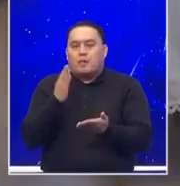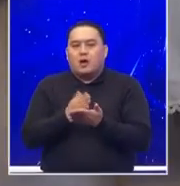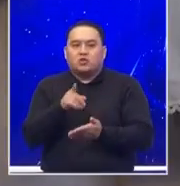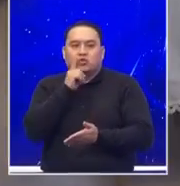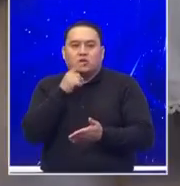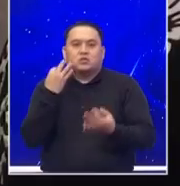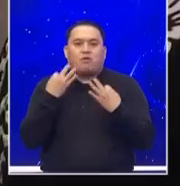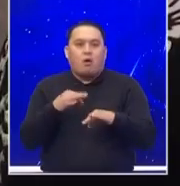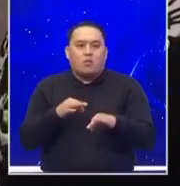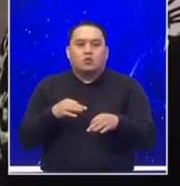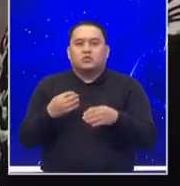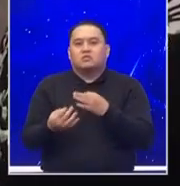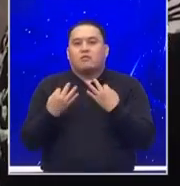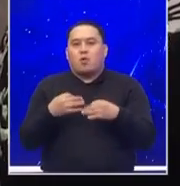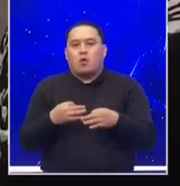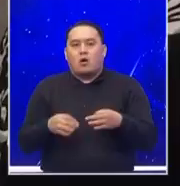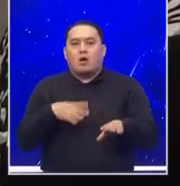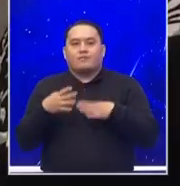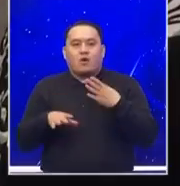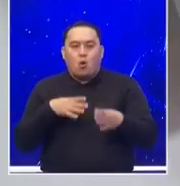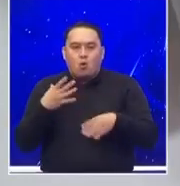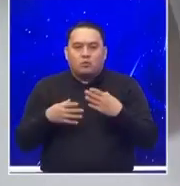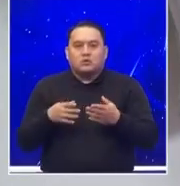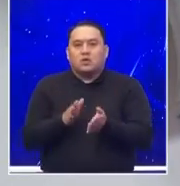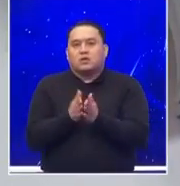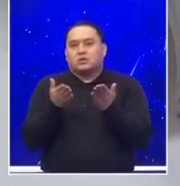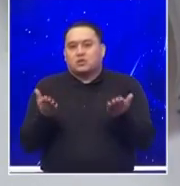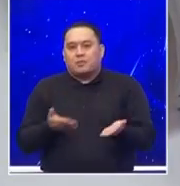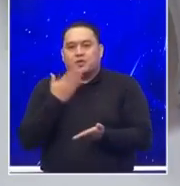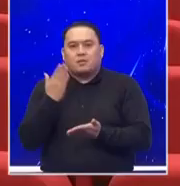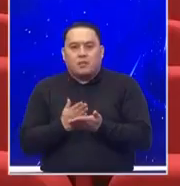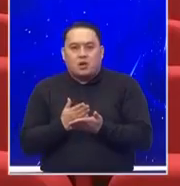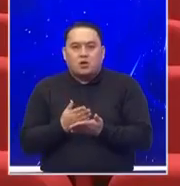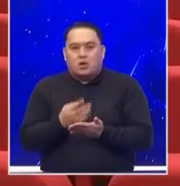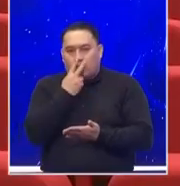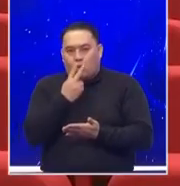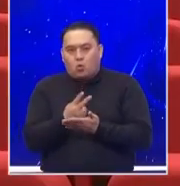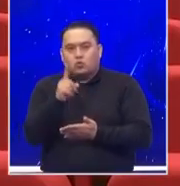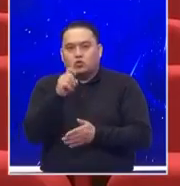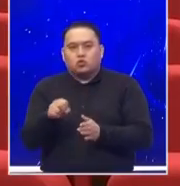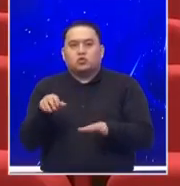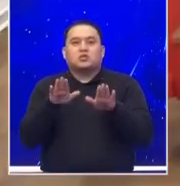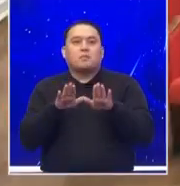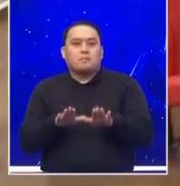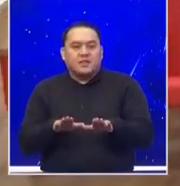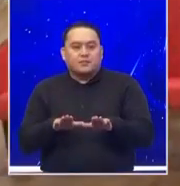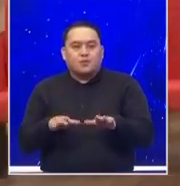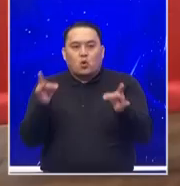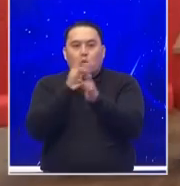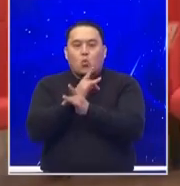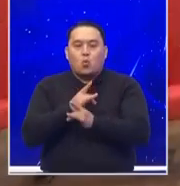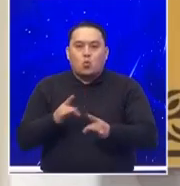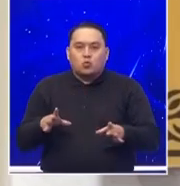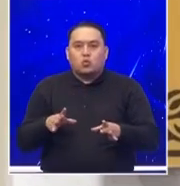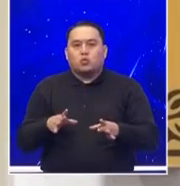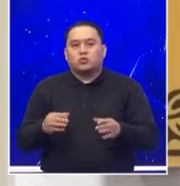бос уақытында келіп оқу сауатын ашуға арналған кітапханада қарастырылған. Көрермен залы 180 орындық. Мәдени өмірден